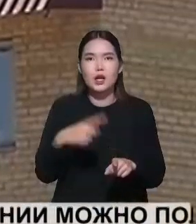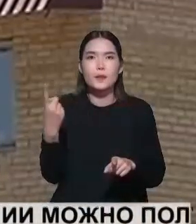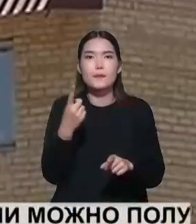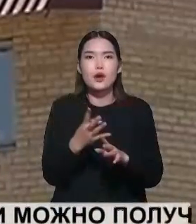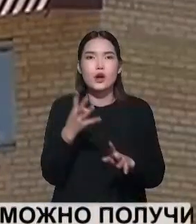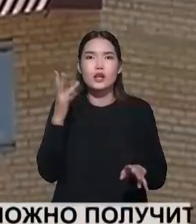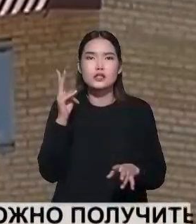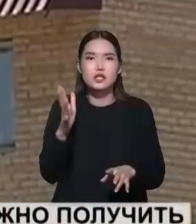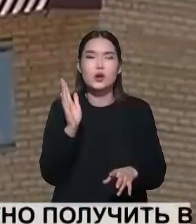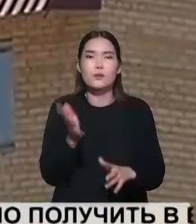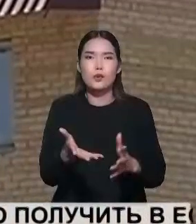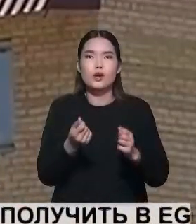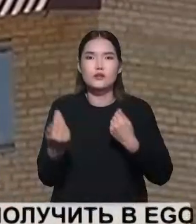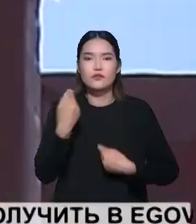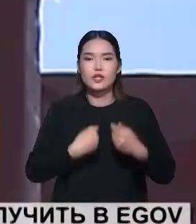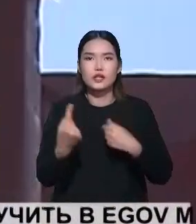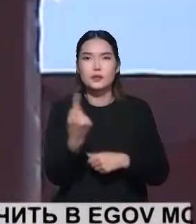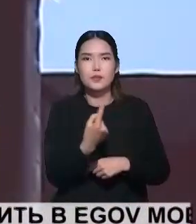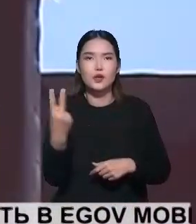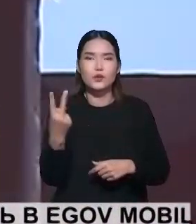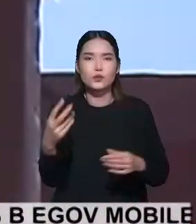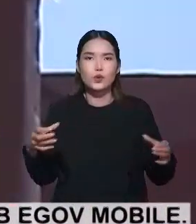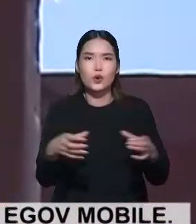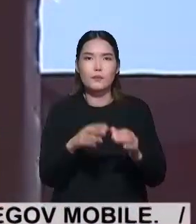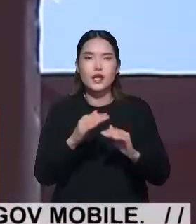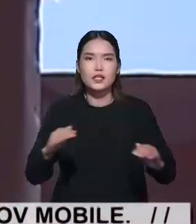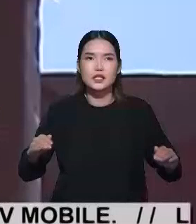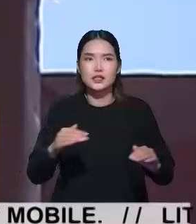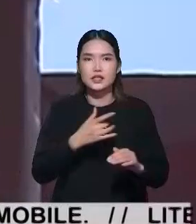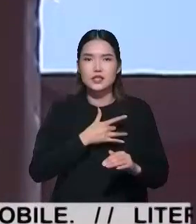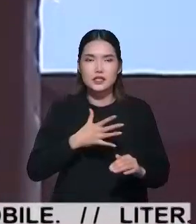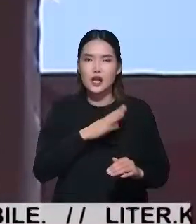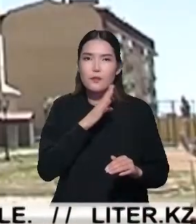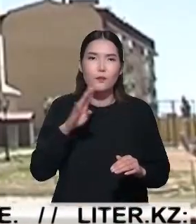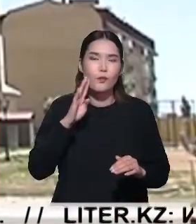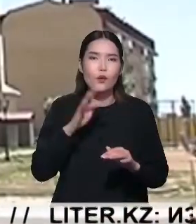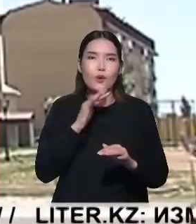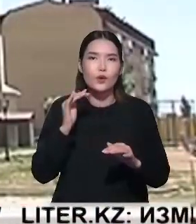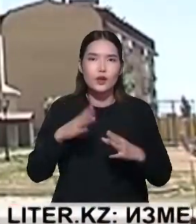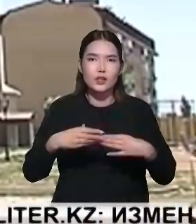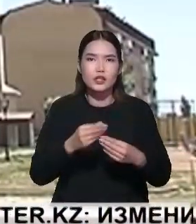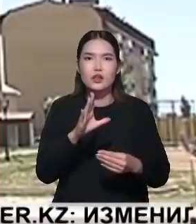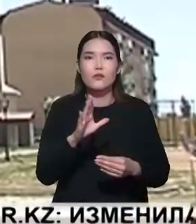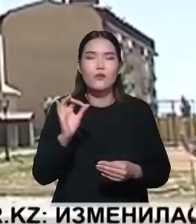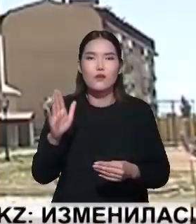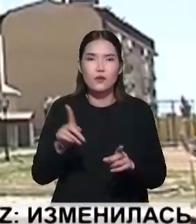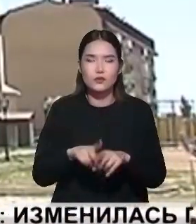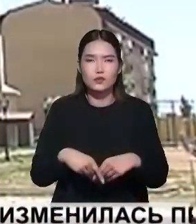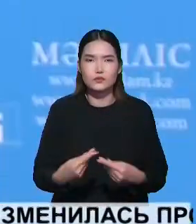первоочередно квартиры будут получать инвалиды 1-й и 2-й групп, дети-сироты, многодетные матери и ветераны Великой Отечественной